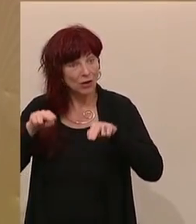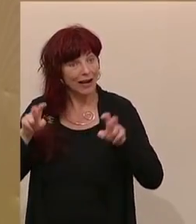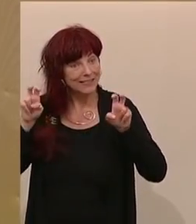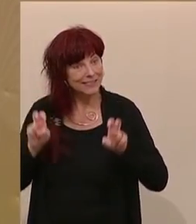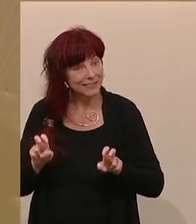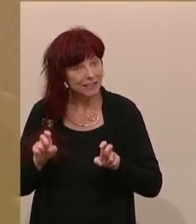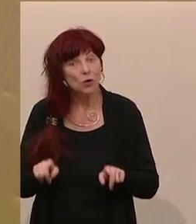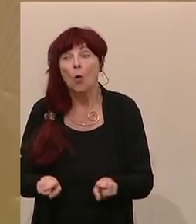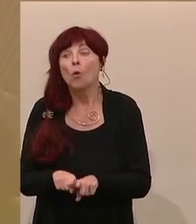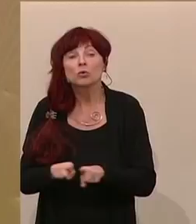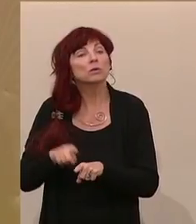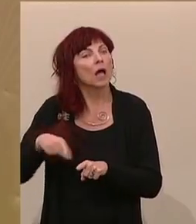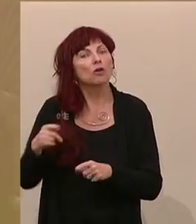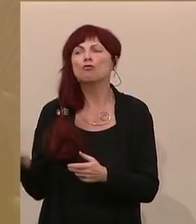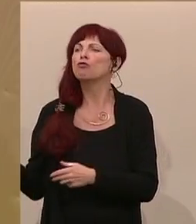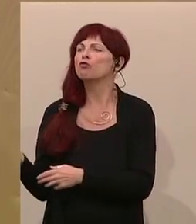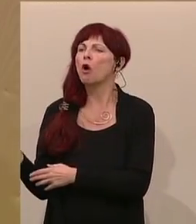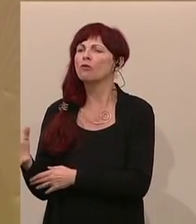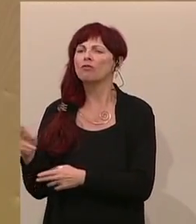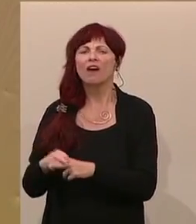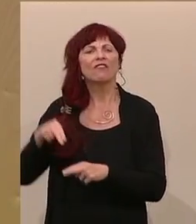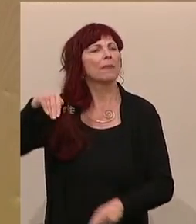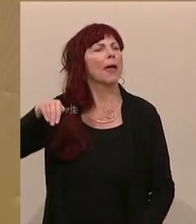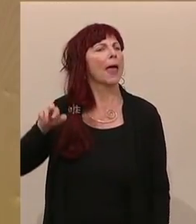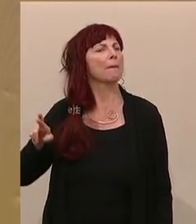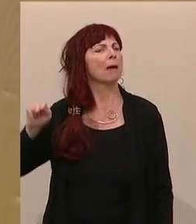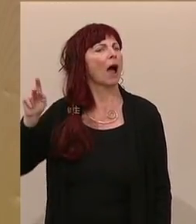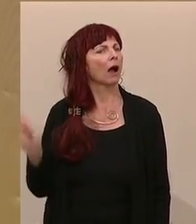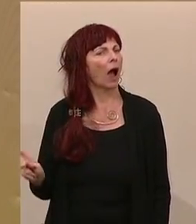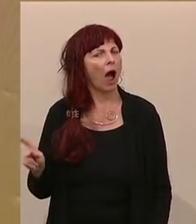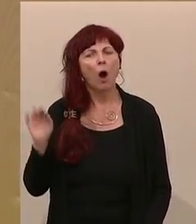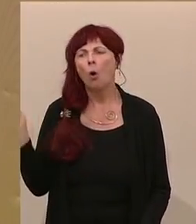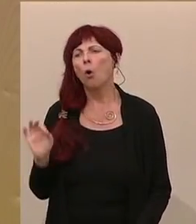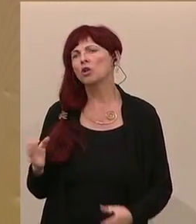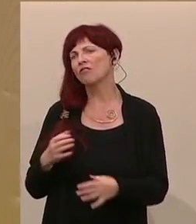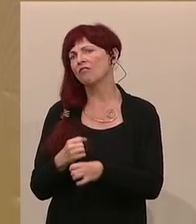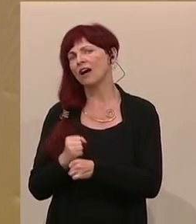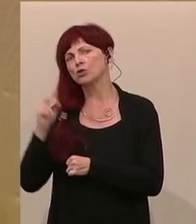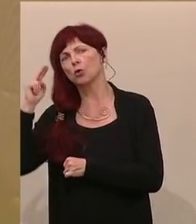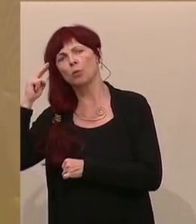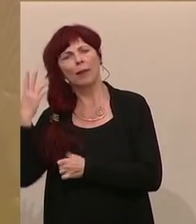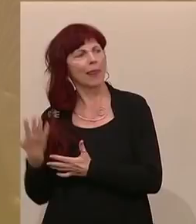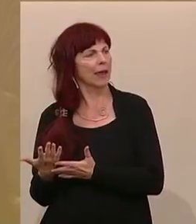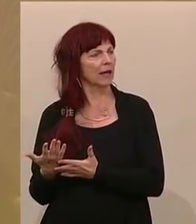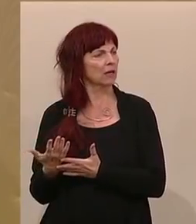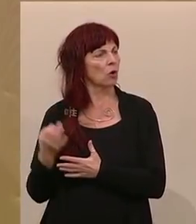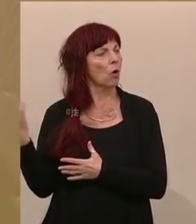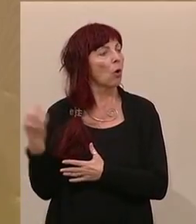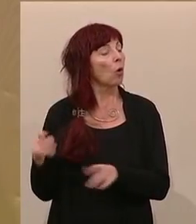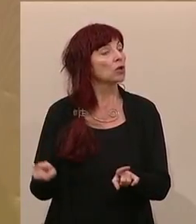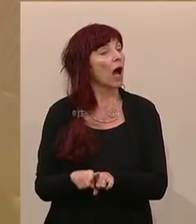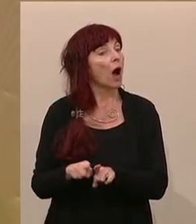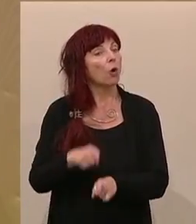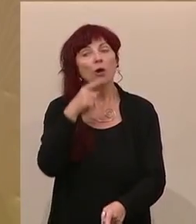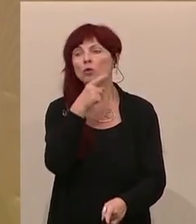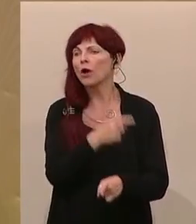dann vorzuwerfen, wenn wir über die Menschenrechtskonvention oder die Verfassung nachdenken. Oder gleichzeitig auch der Fall mit der Neutralität